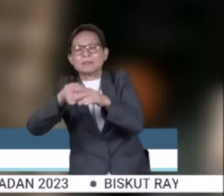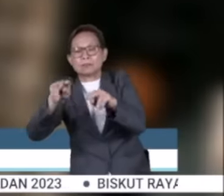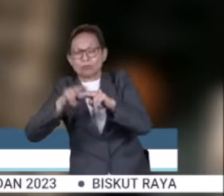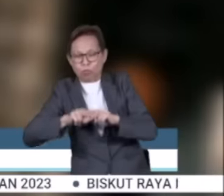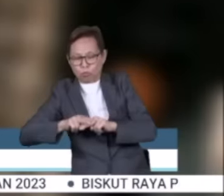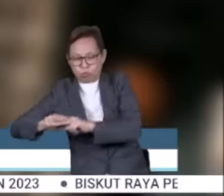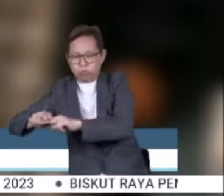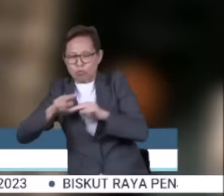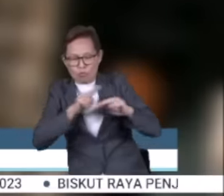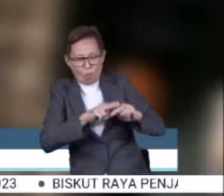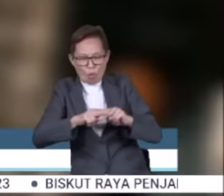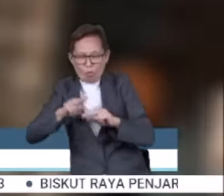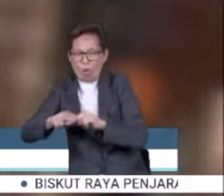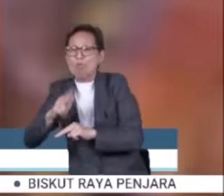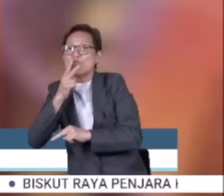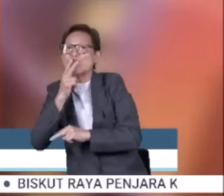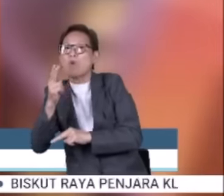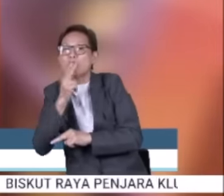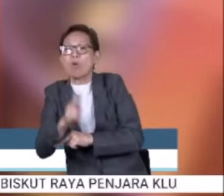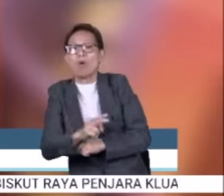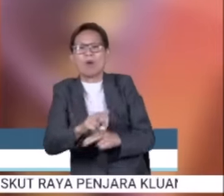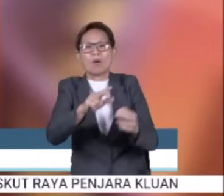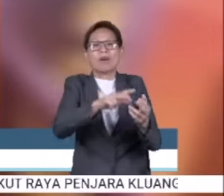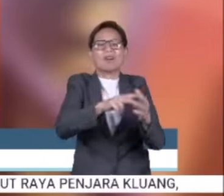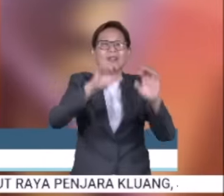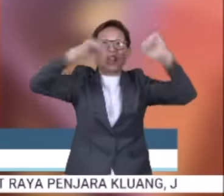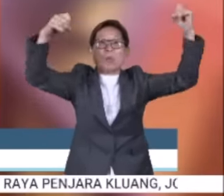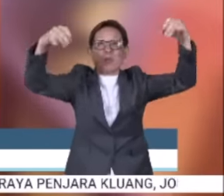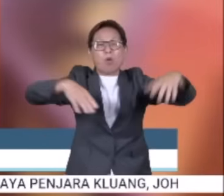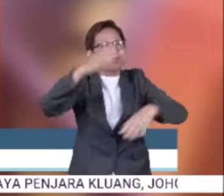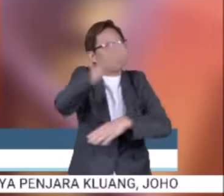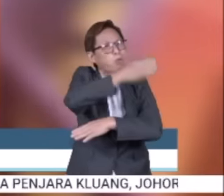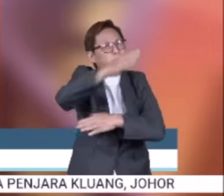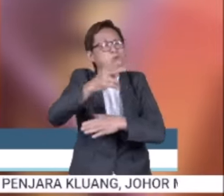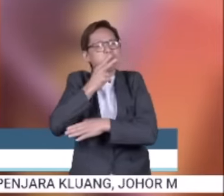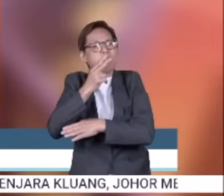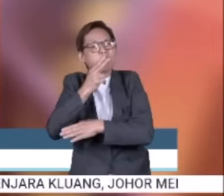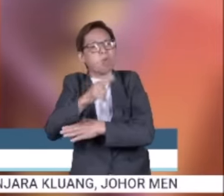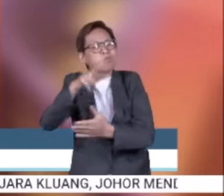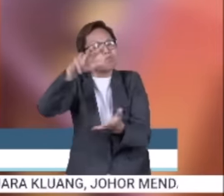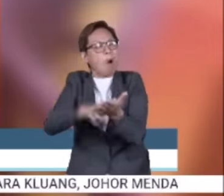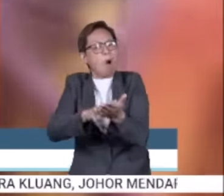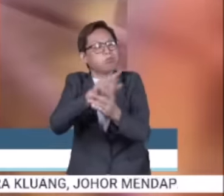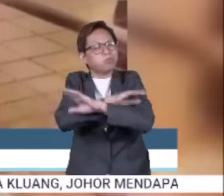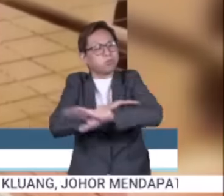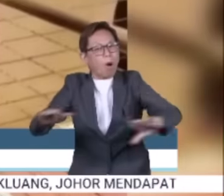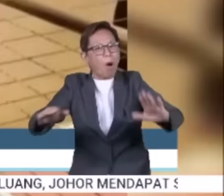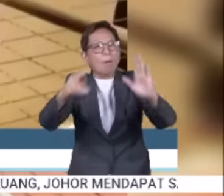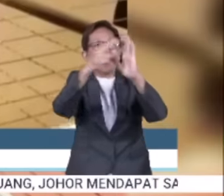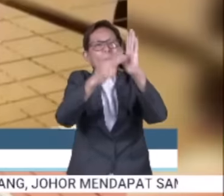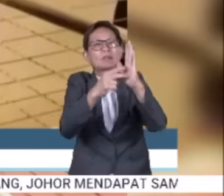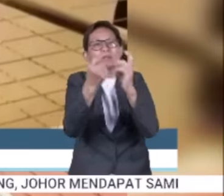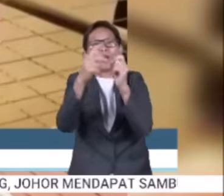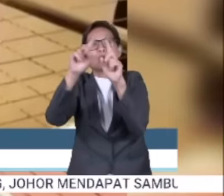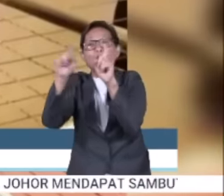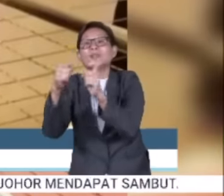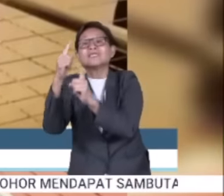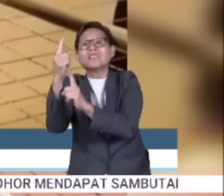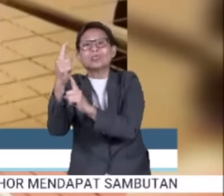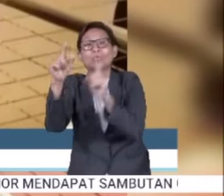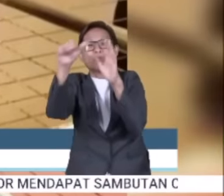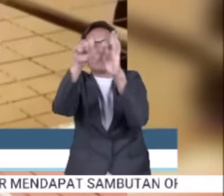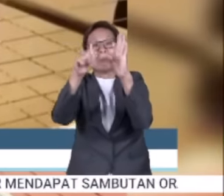duduk penonton. Stadium diwartakan sebagai kawasan larangan merokok. Tindakan diambil mengikut Peraturan 11-1 dan